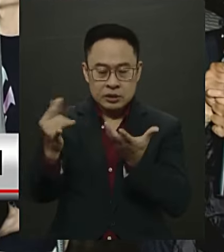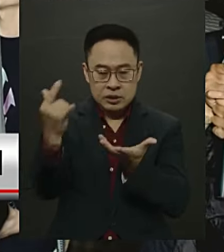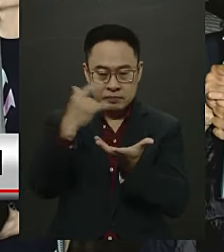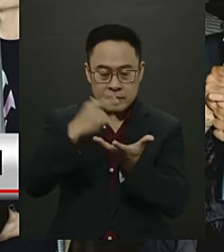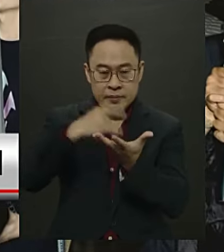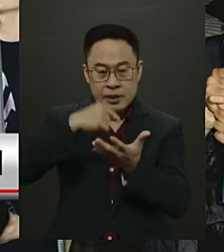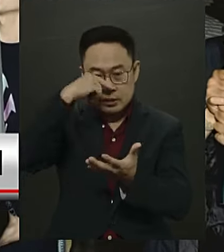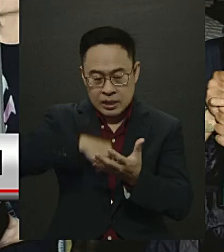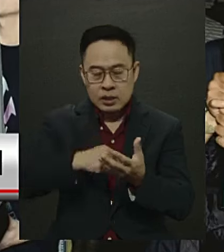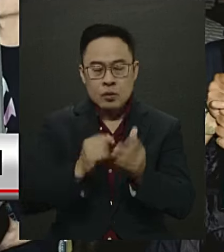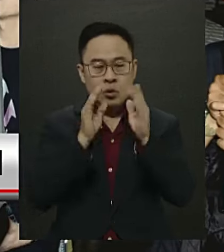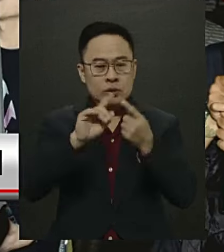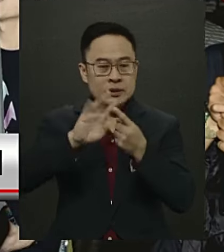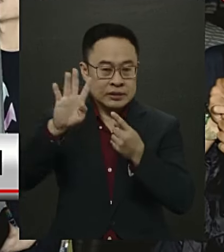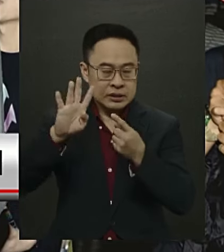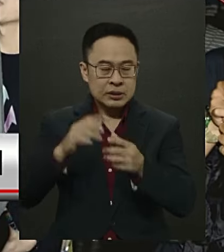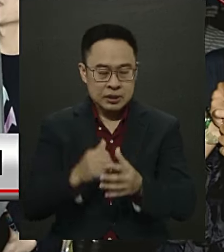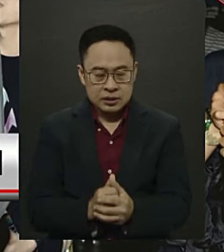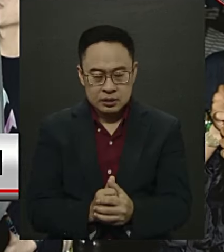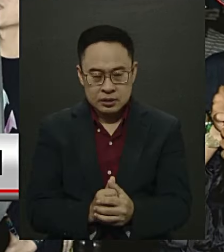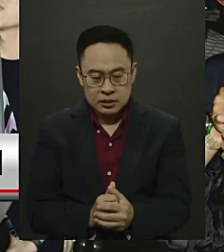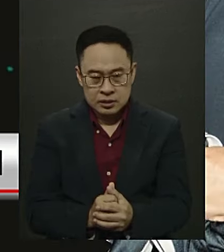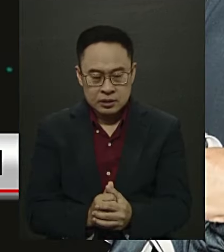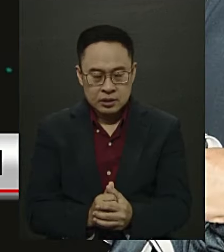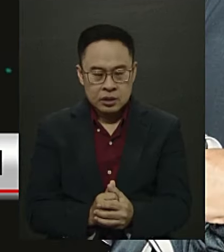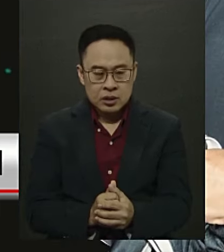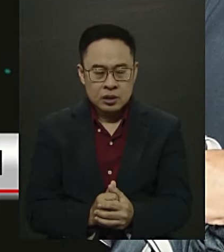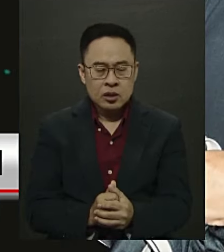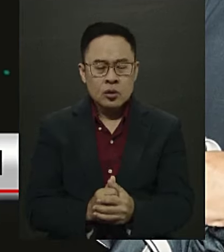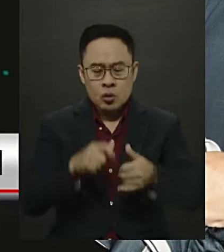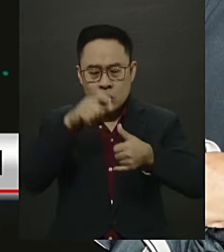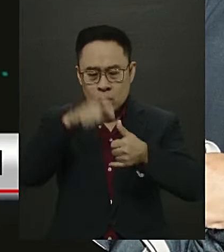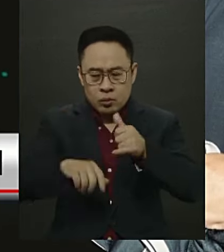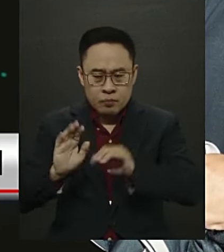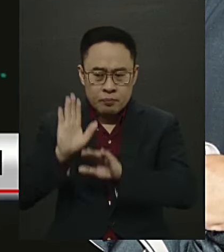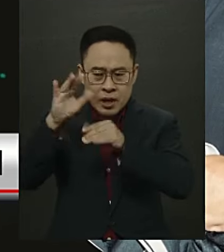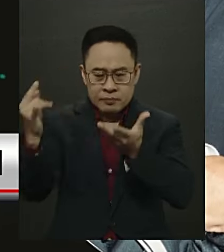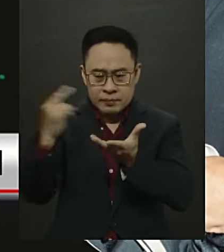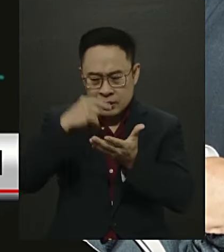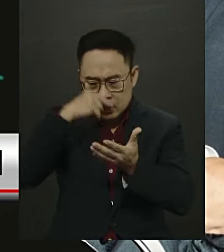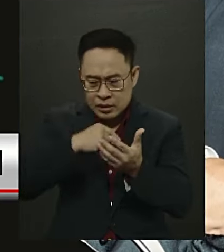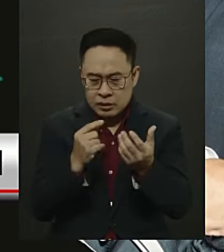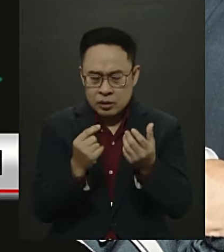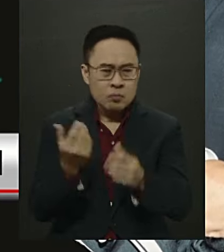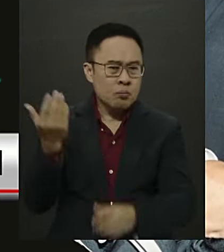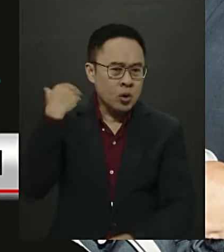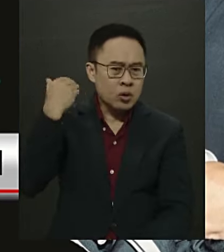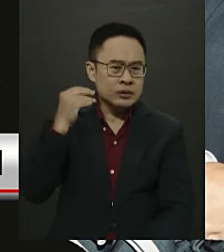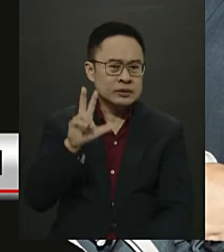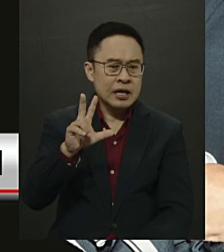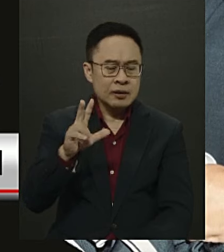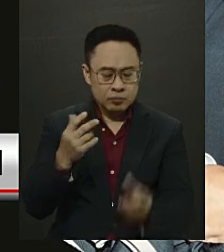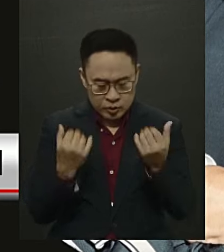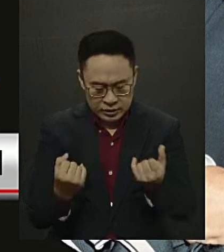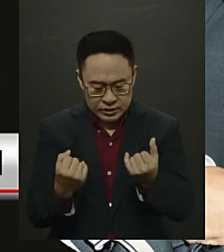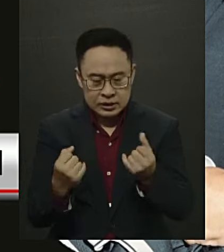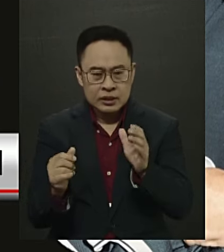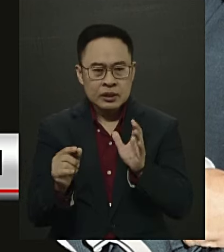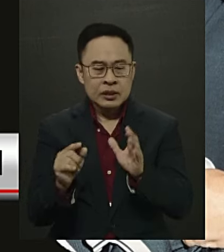ทางมาเยือนที่ไทยอย่างที่บอกว่านักบาสอ่ะมาไทยไม่ค่อยมีเยอะนัก ค ือถ้าเป็นนักบอลเนี่ยเรา